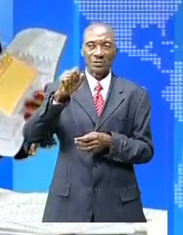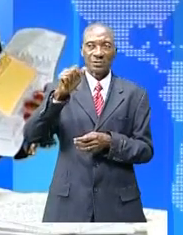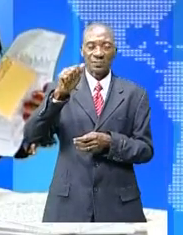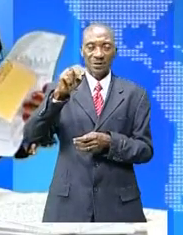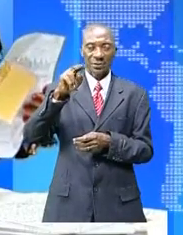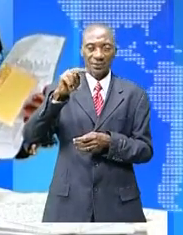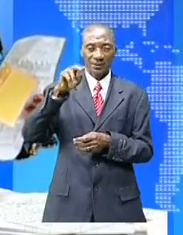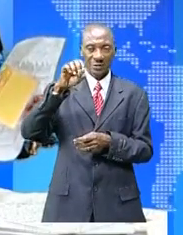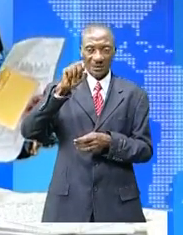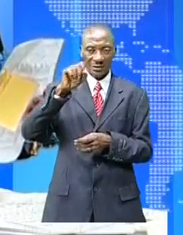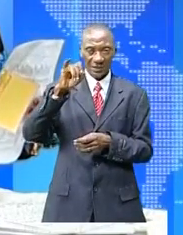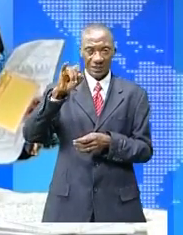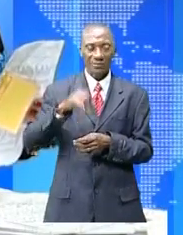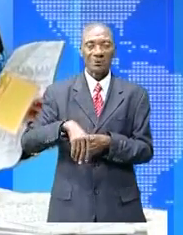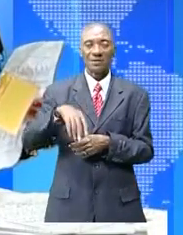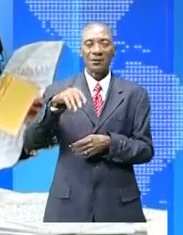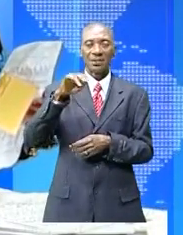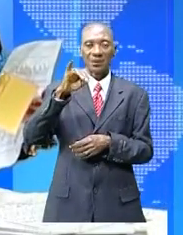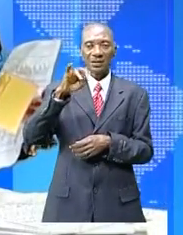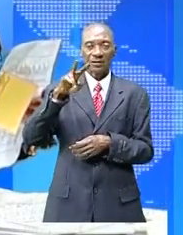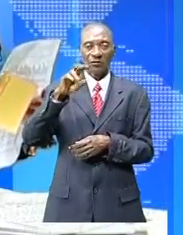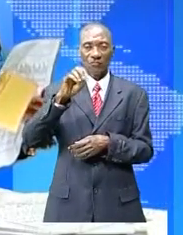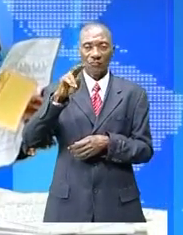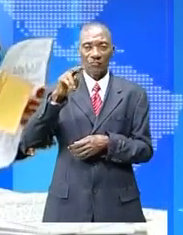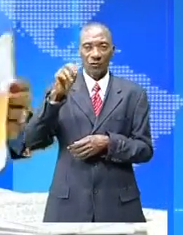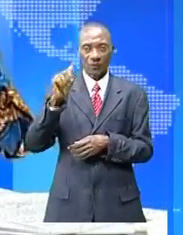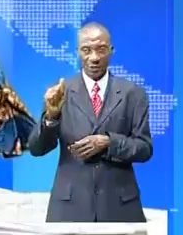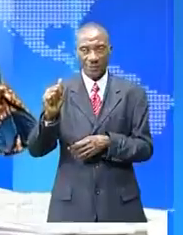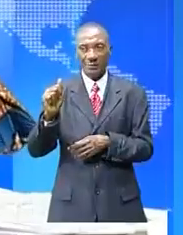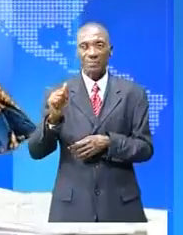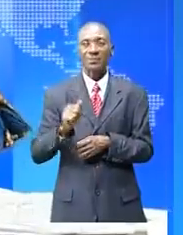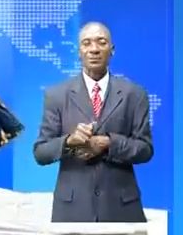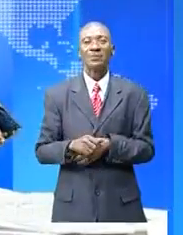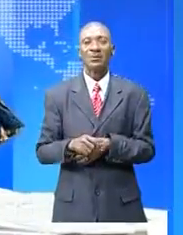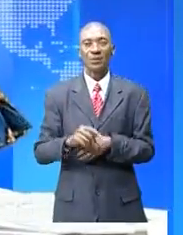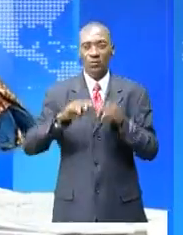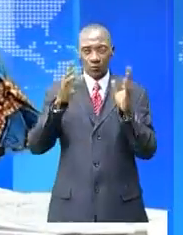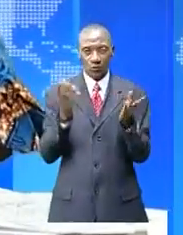EPM, Uvona Umirambe Ali, CETA.